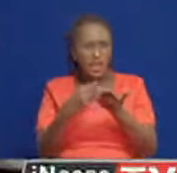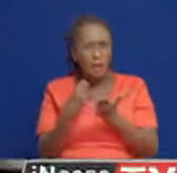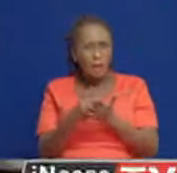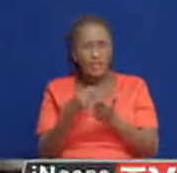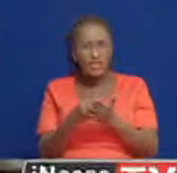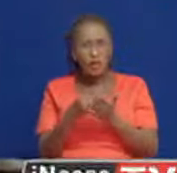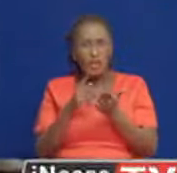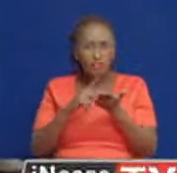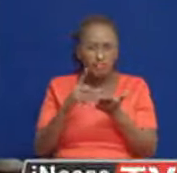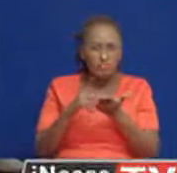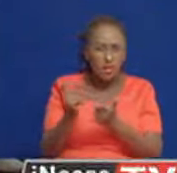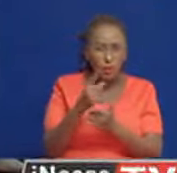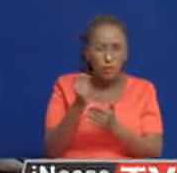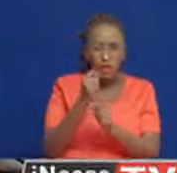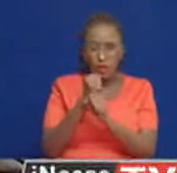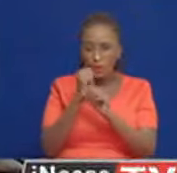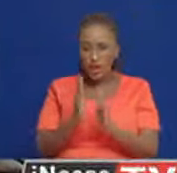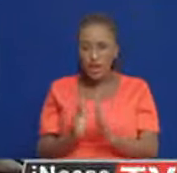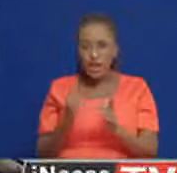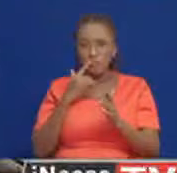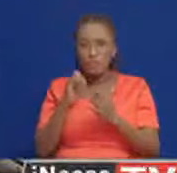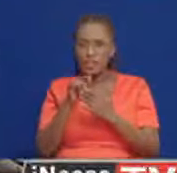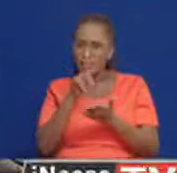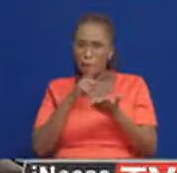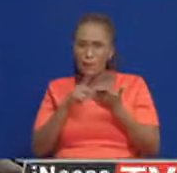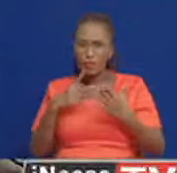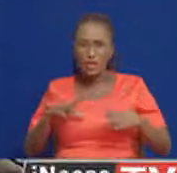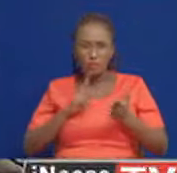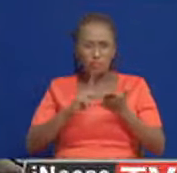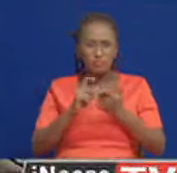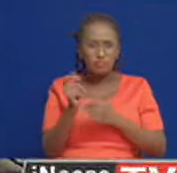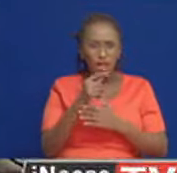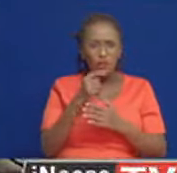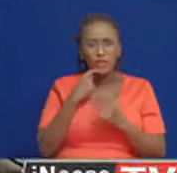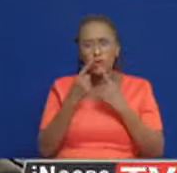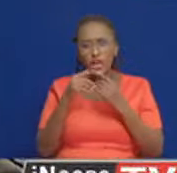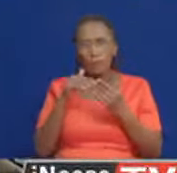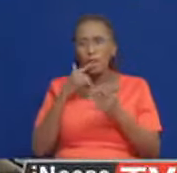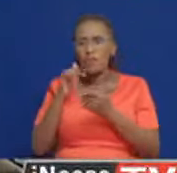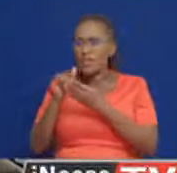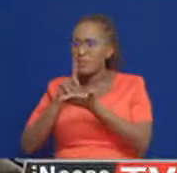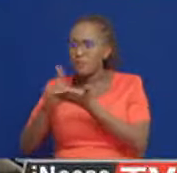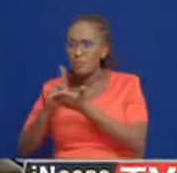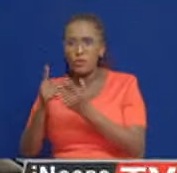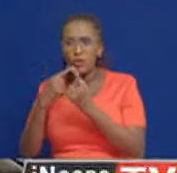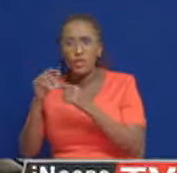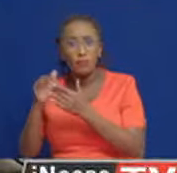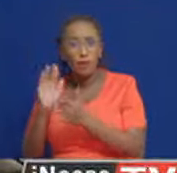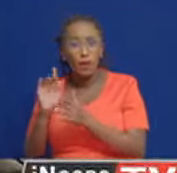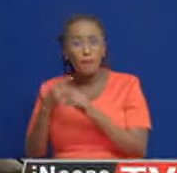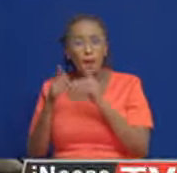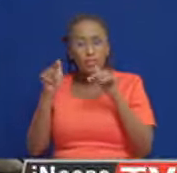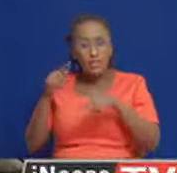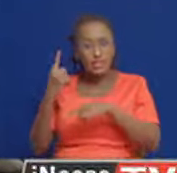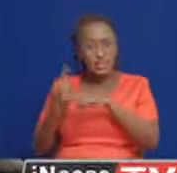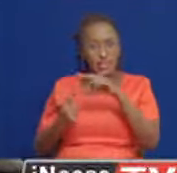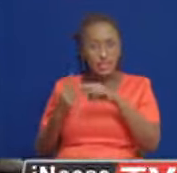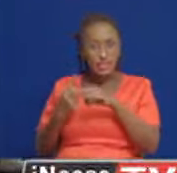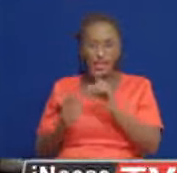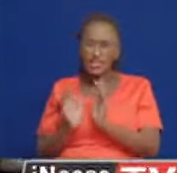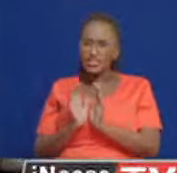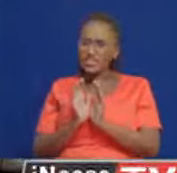mishahara. Ilikuwa inatajwa kwamba ni walio na mishahara ndio wataumia zaidi, wasio na mishahara huenda hawataumia zaidi. Lakini mwaka huu kwa ujumla